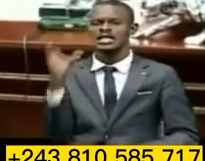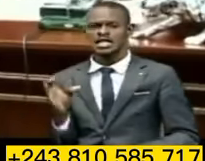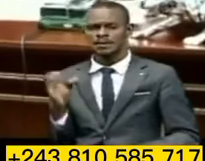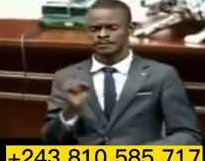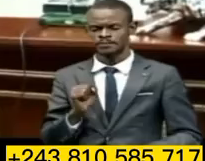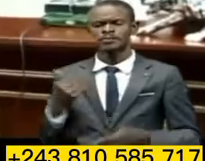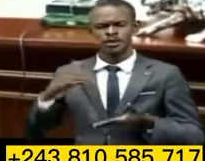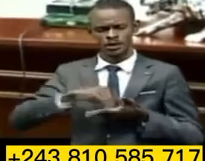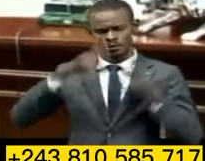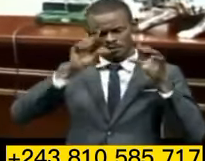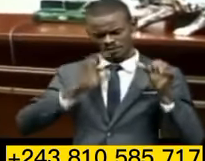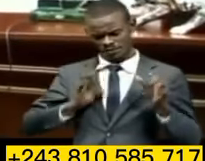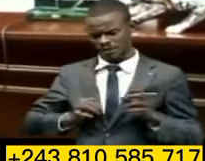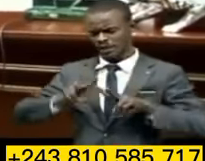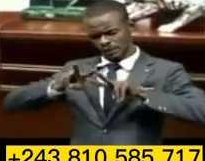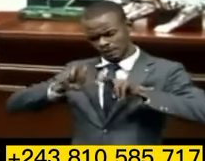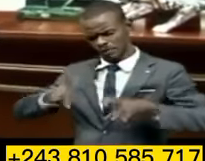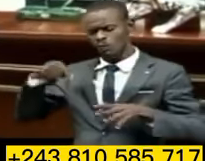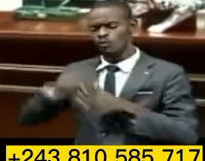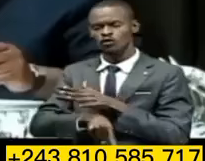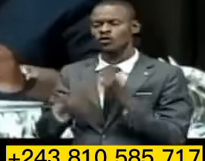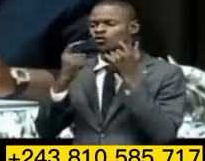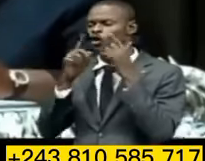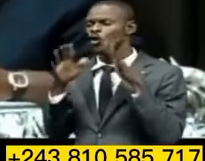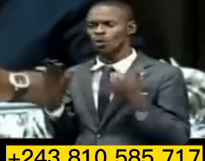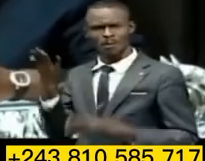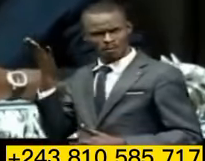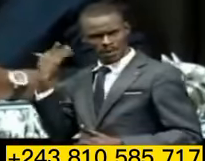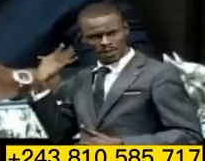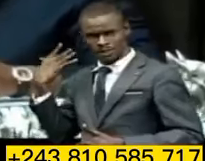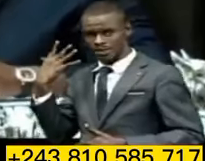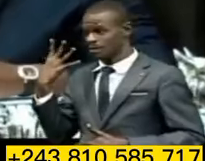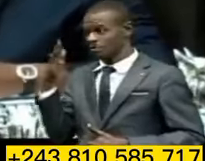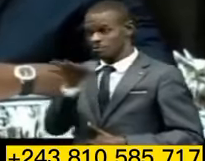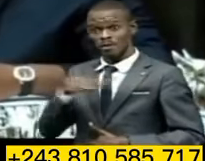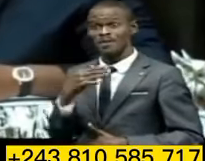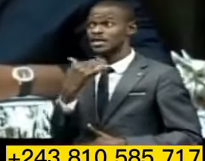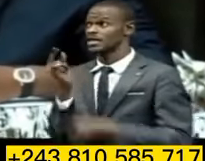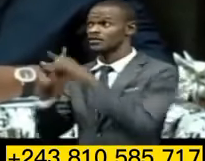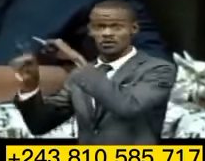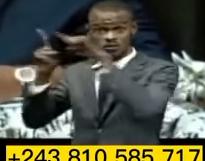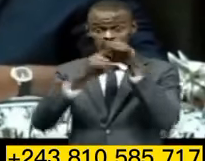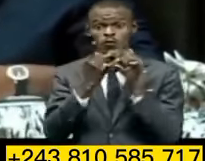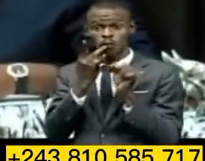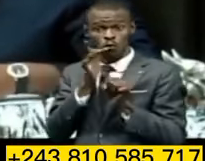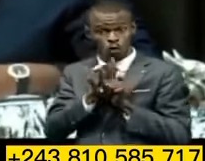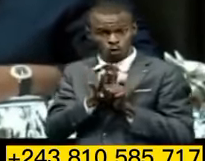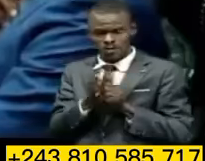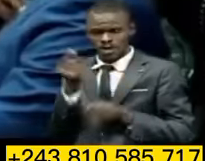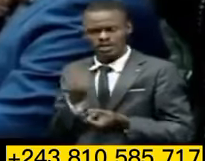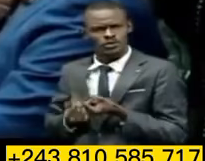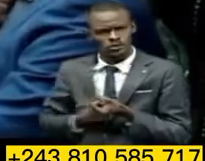évaluation approfondie de nos politiques et engagements ainsi que de l'efficacité et l'effectivité de leur mise en œuvre. Il a invité